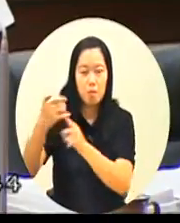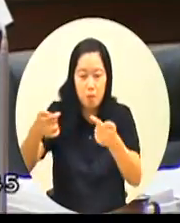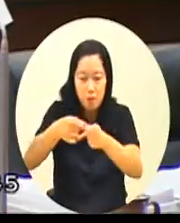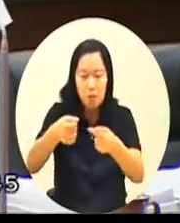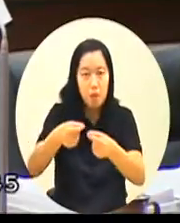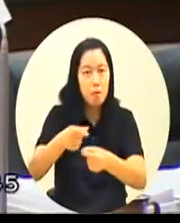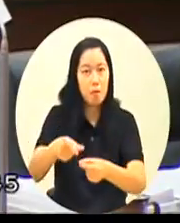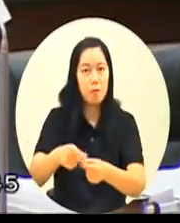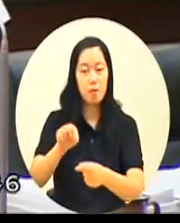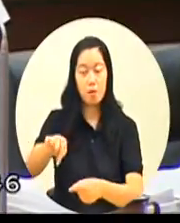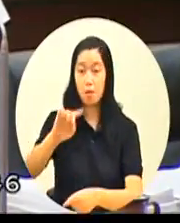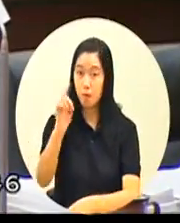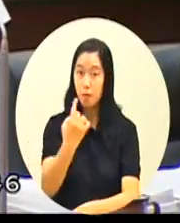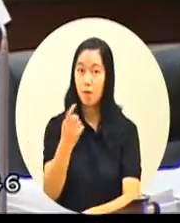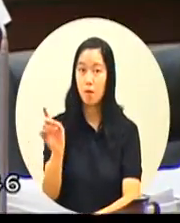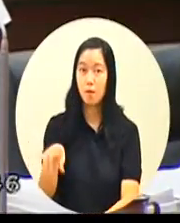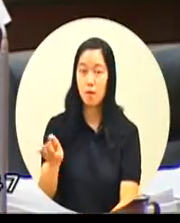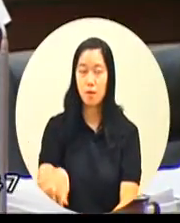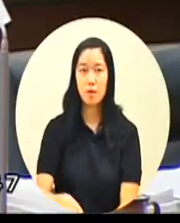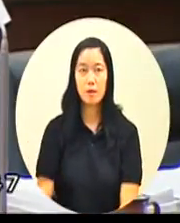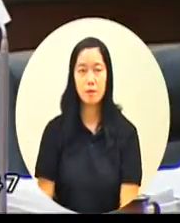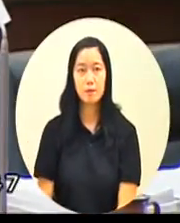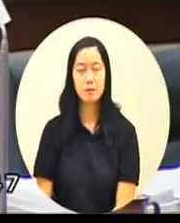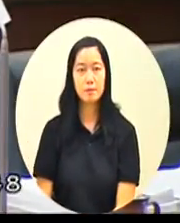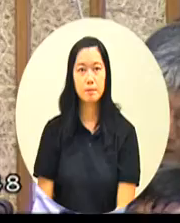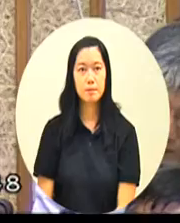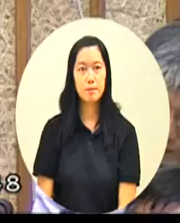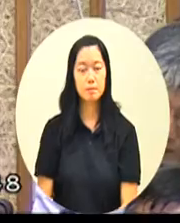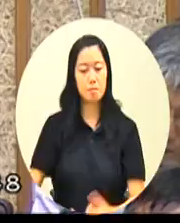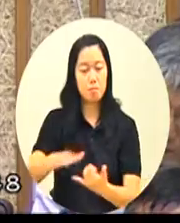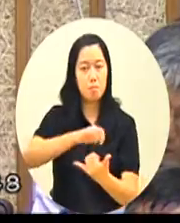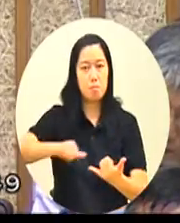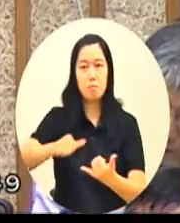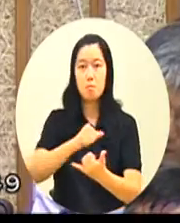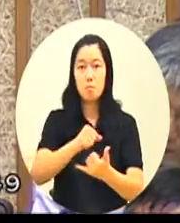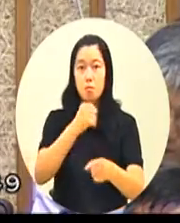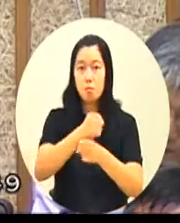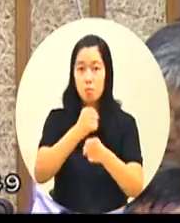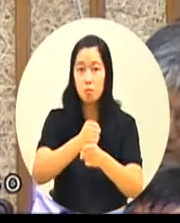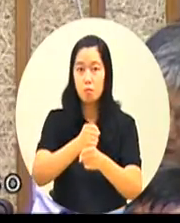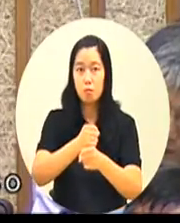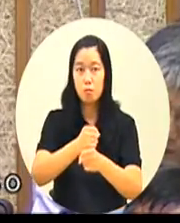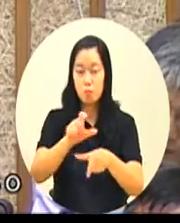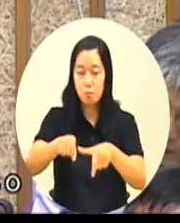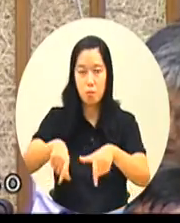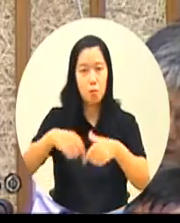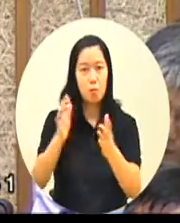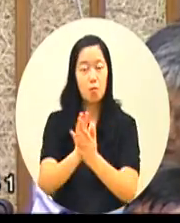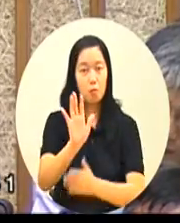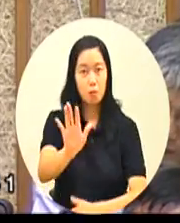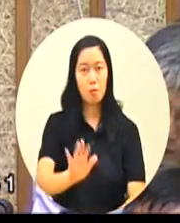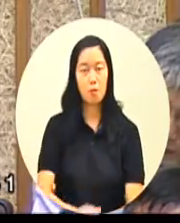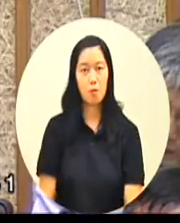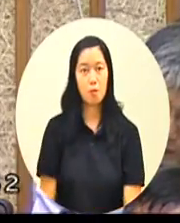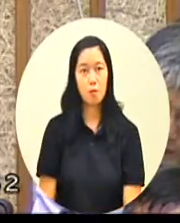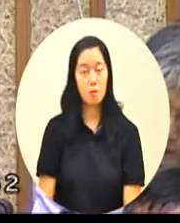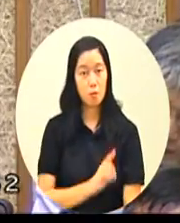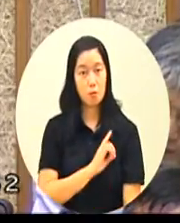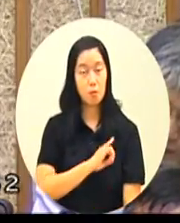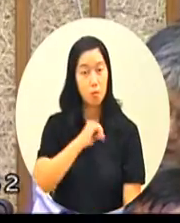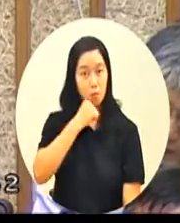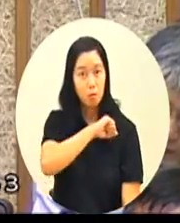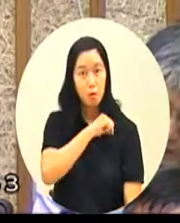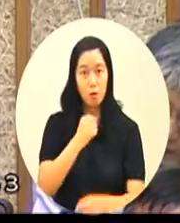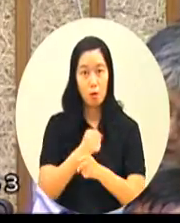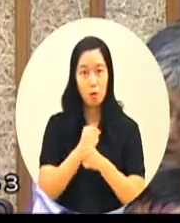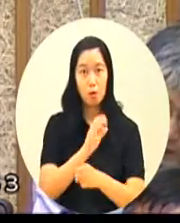自于哪里比较多？ 这个我们全国的制造业酒制造业都有。 没有，是我们自己台湾自己去